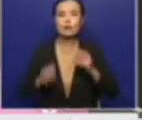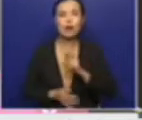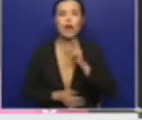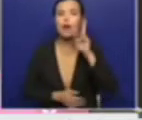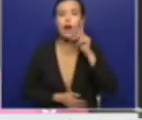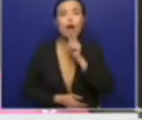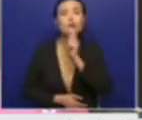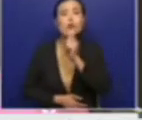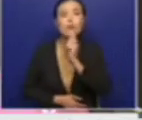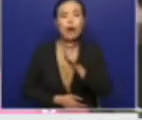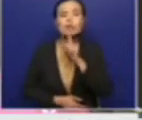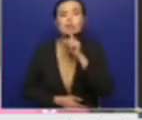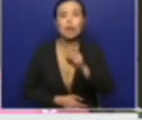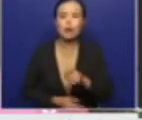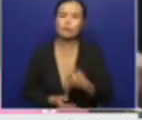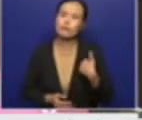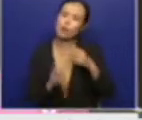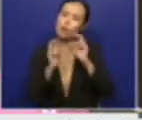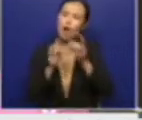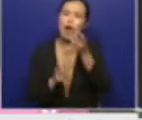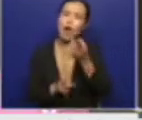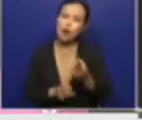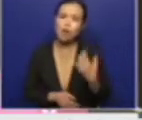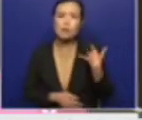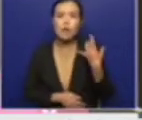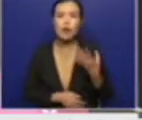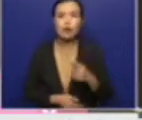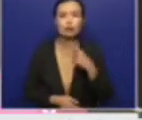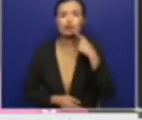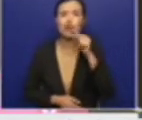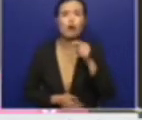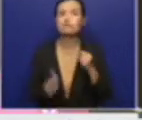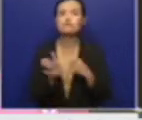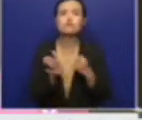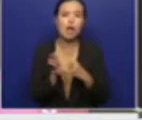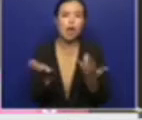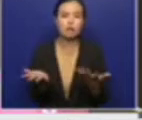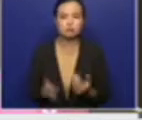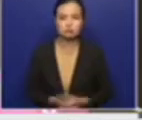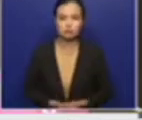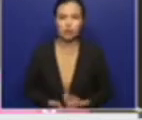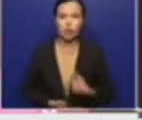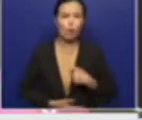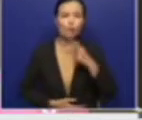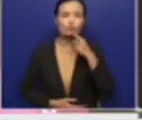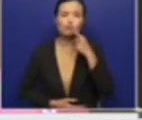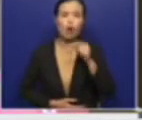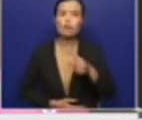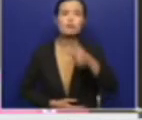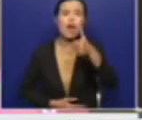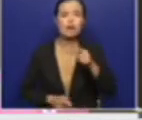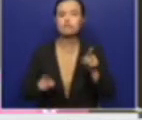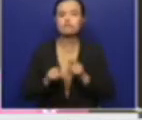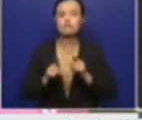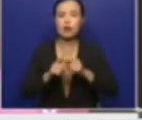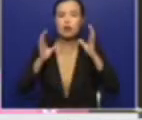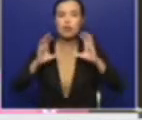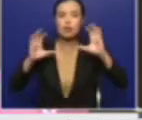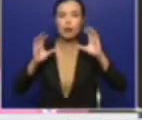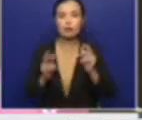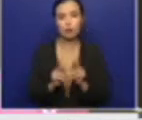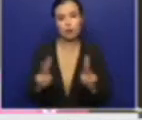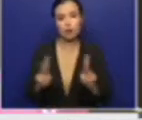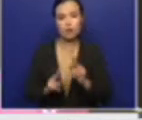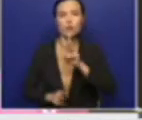ามว่าเรื่องนี้เป็นยังไงก็ตอบง่ายครับอันนี้ผมตอบแทนรัฐบาลได้เลยบอกว่าเรื่องนี้โยนให้กรรมาธิ